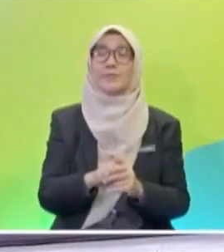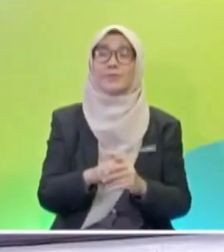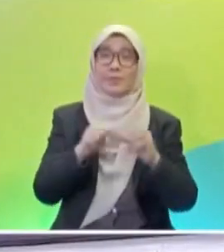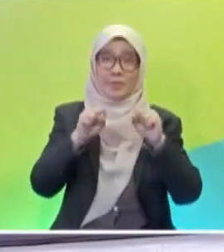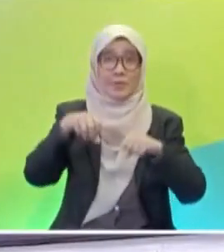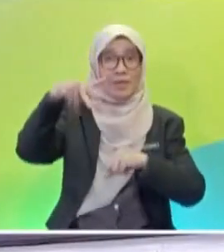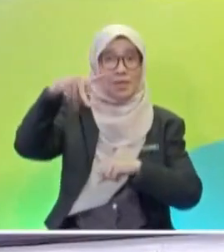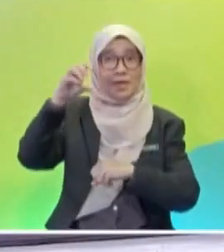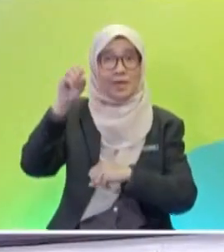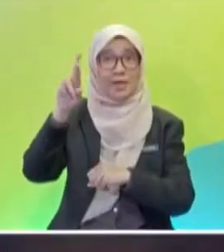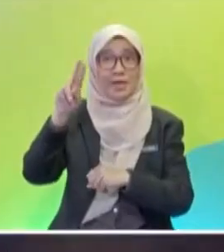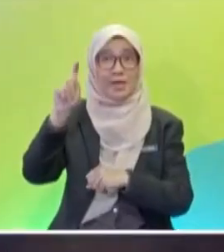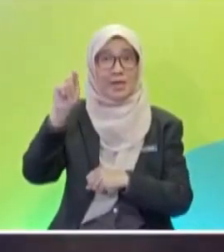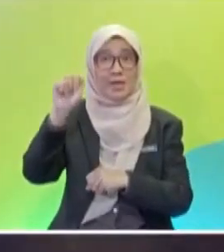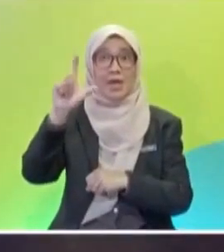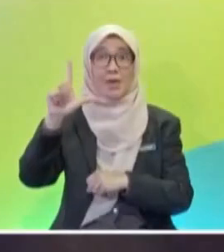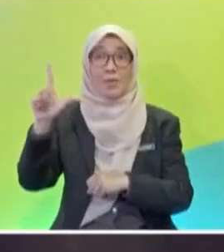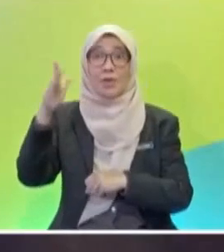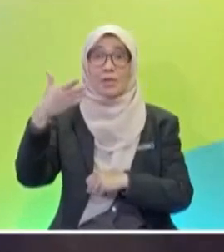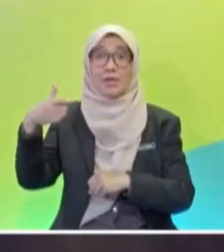bujukan di foto delima